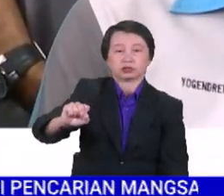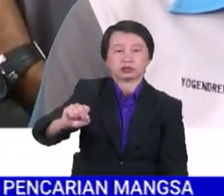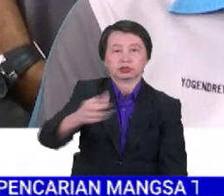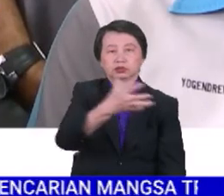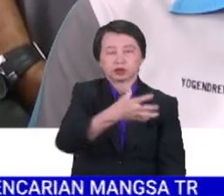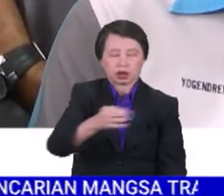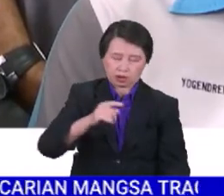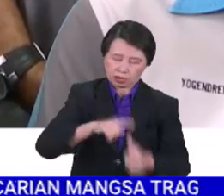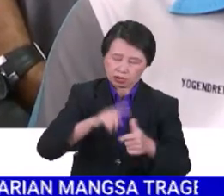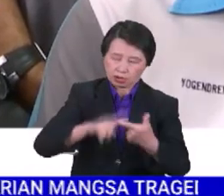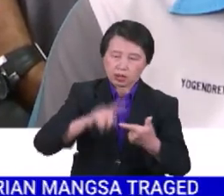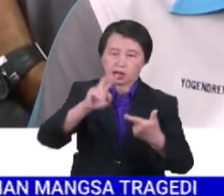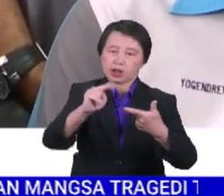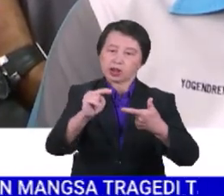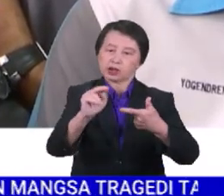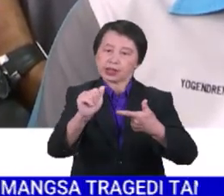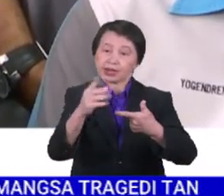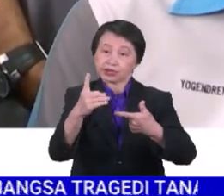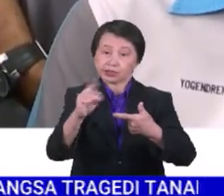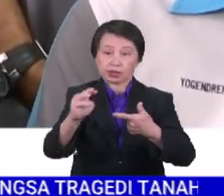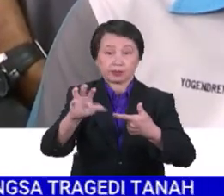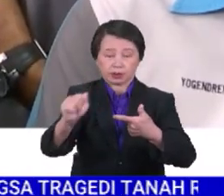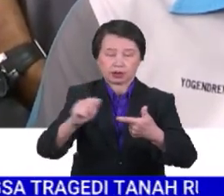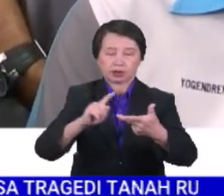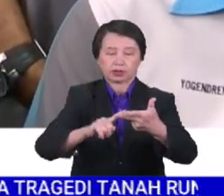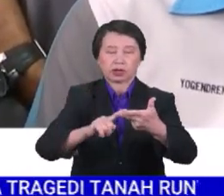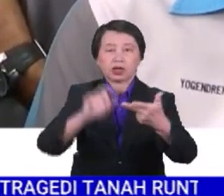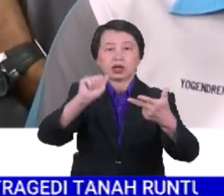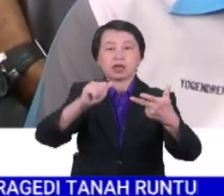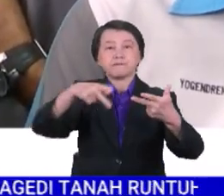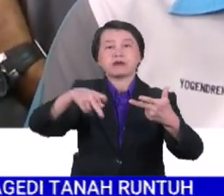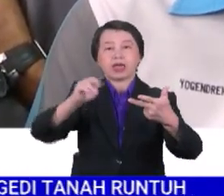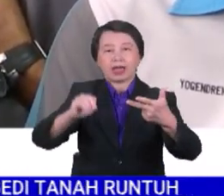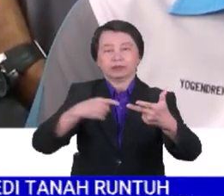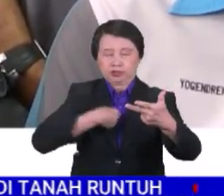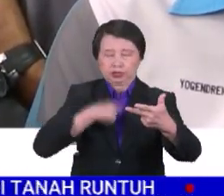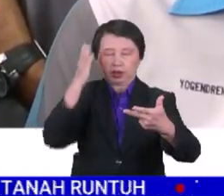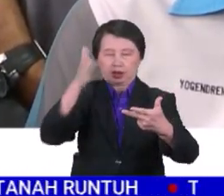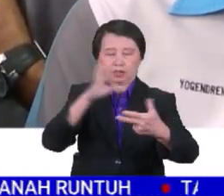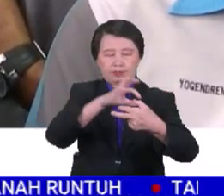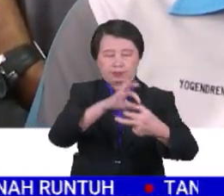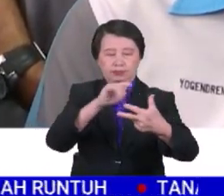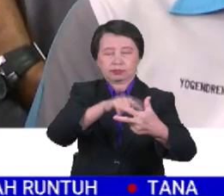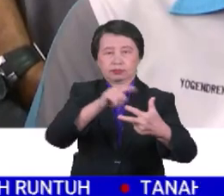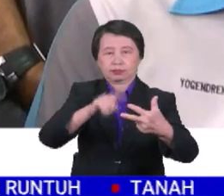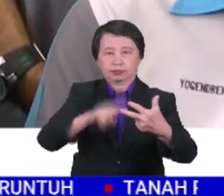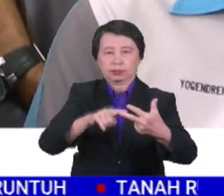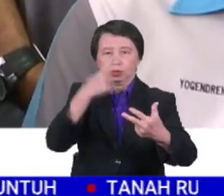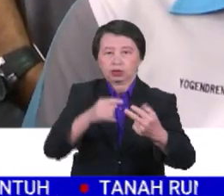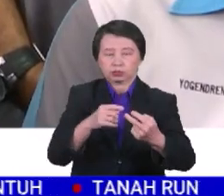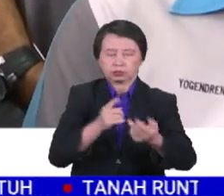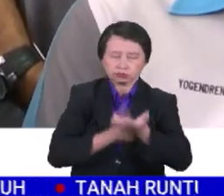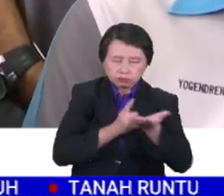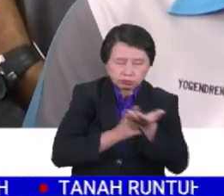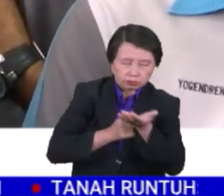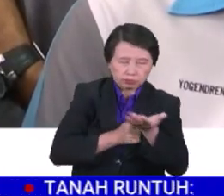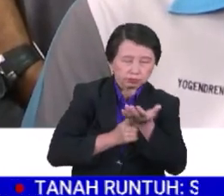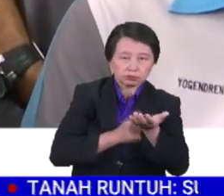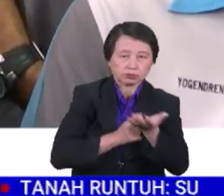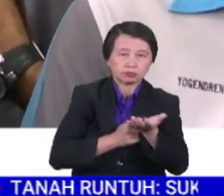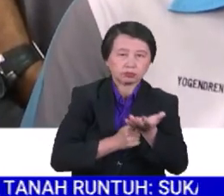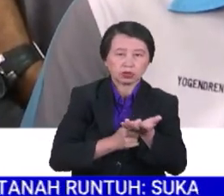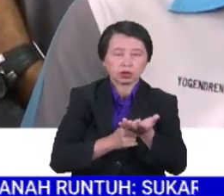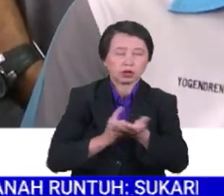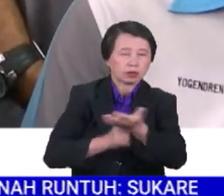dan juga NADMA serta APM untuk melihat dengan segera